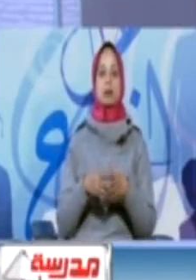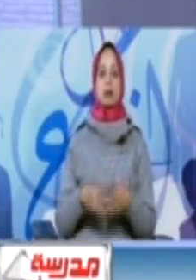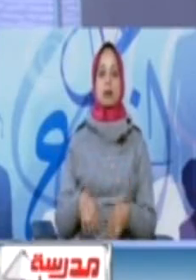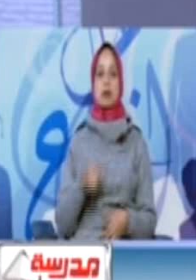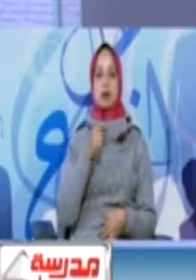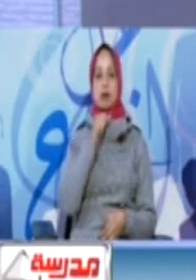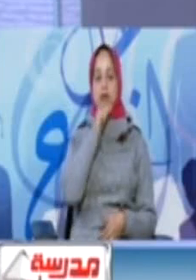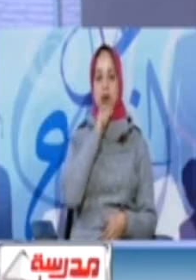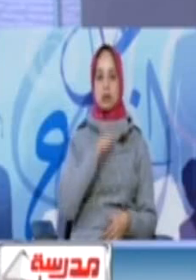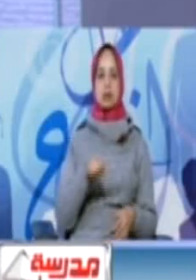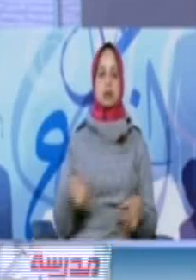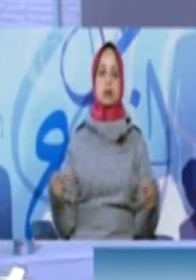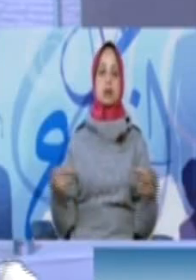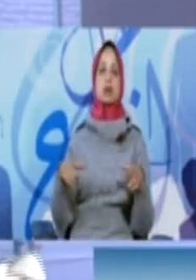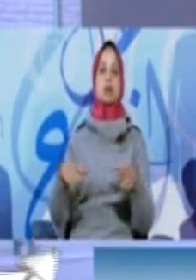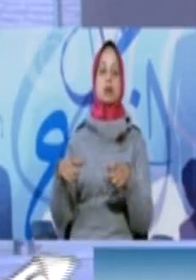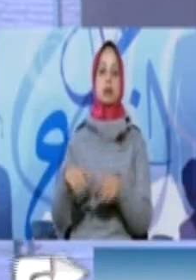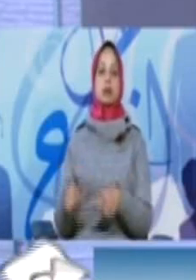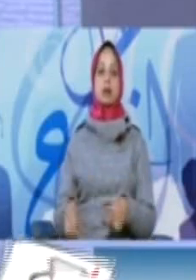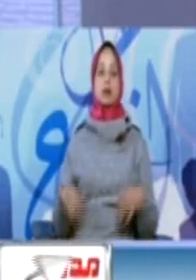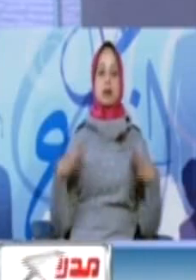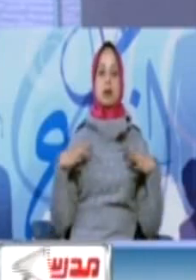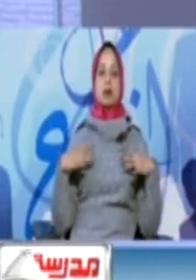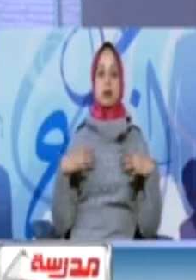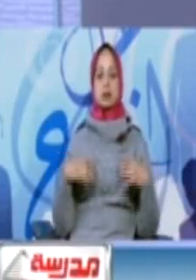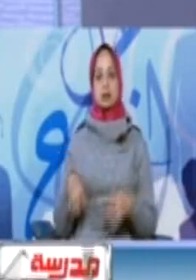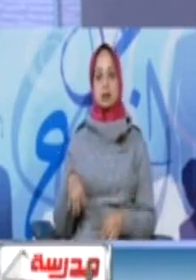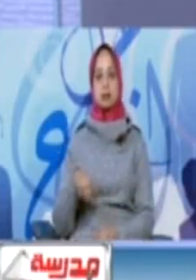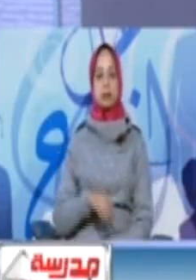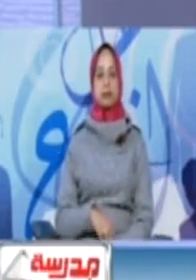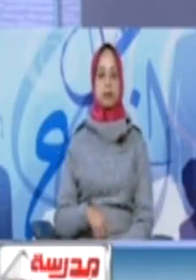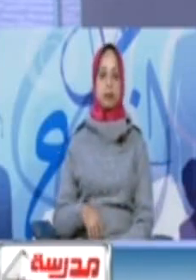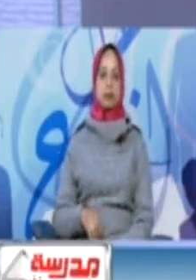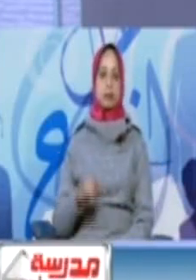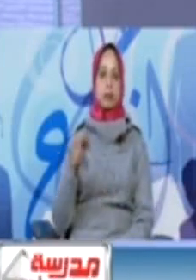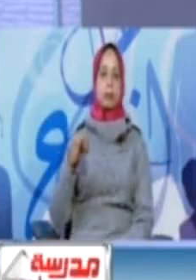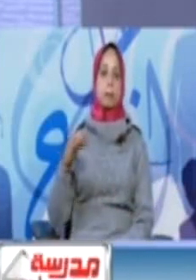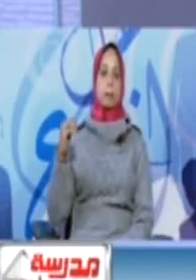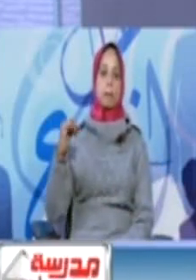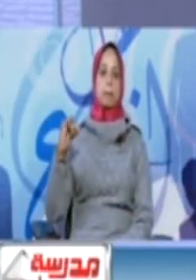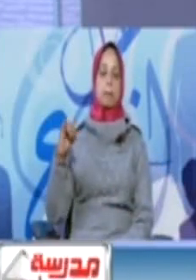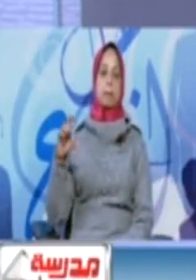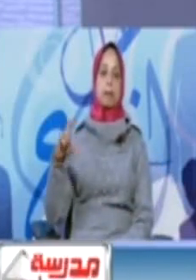المصري؟ الحملة الفرنسية وتكوين محمد علي الجيش المصري.